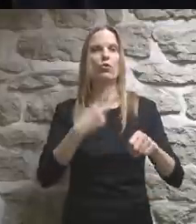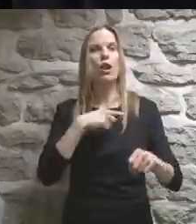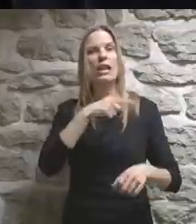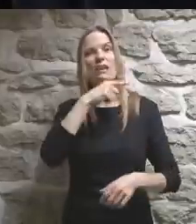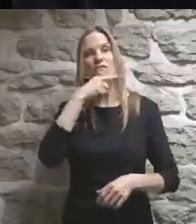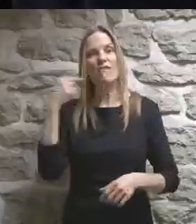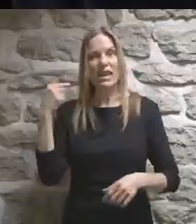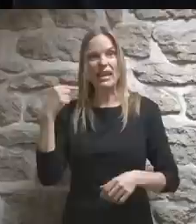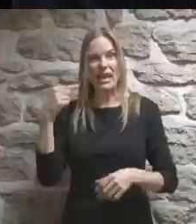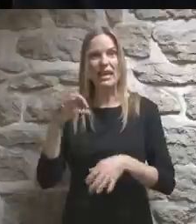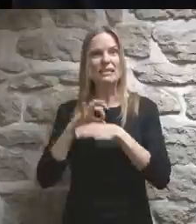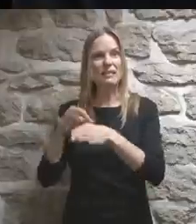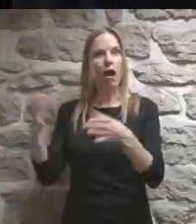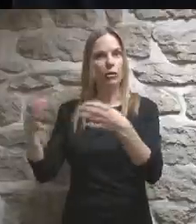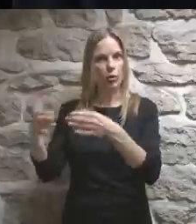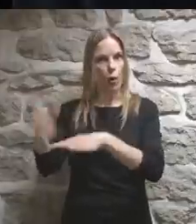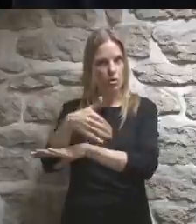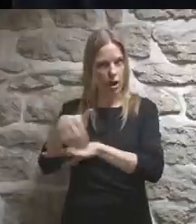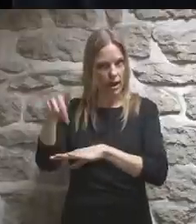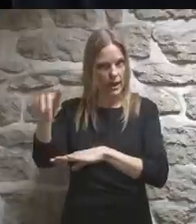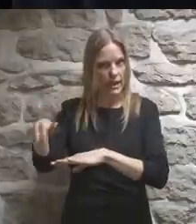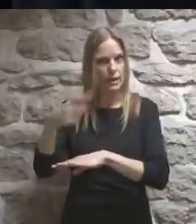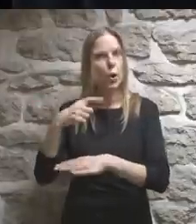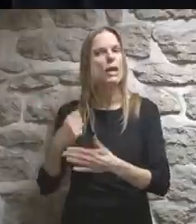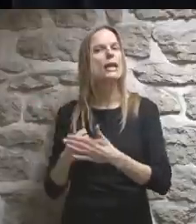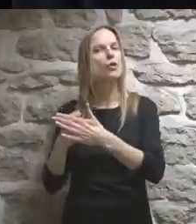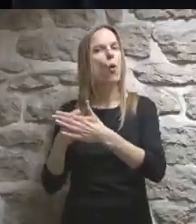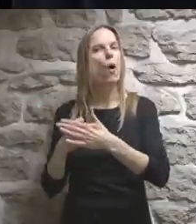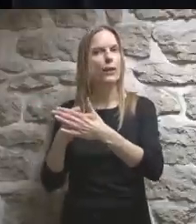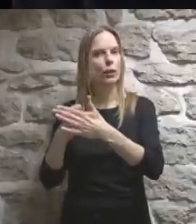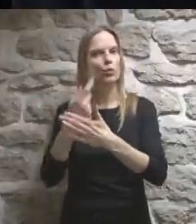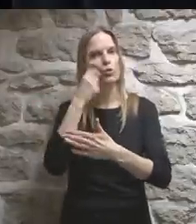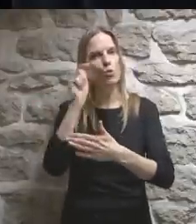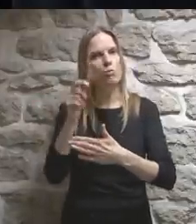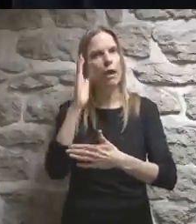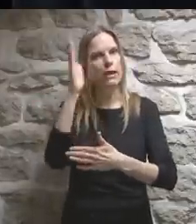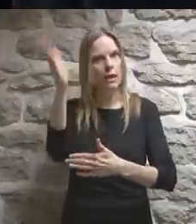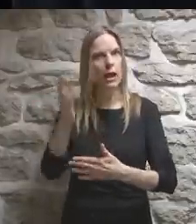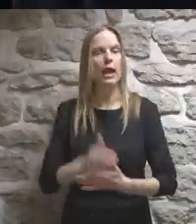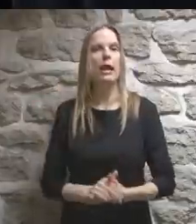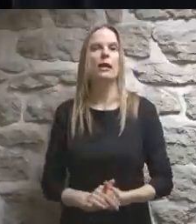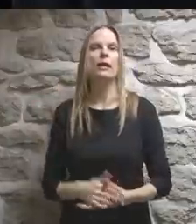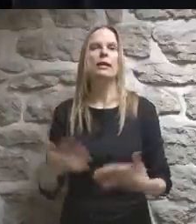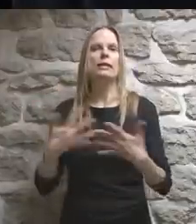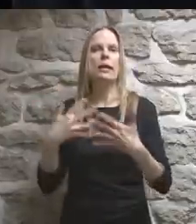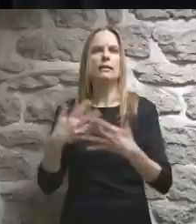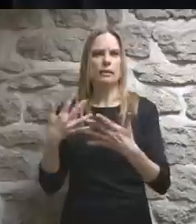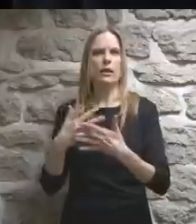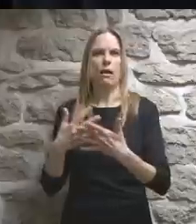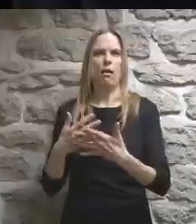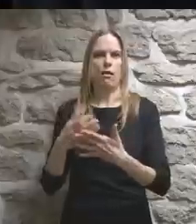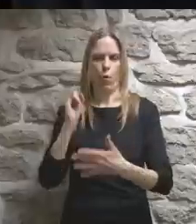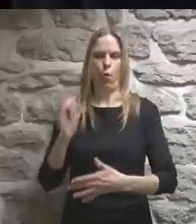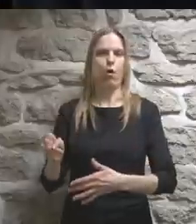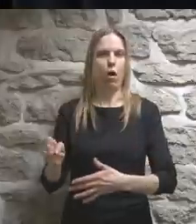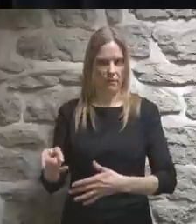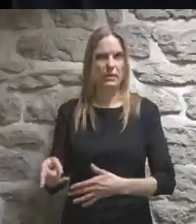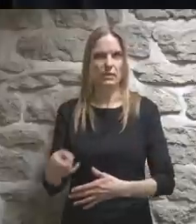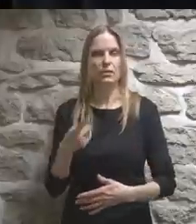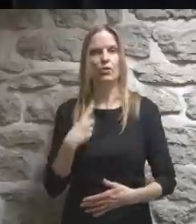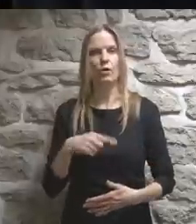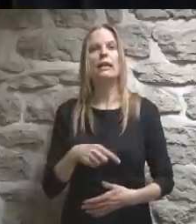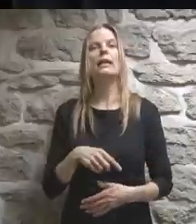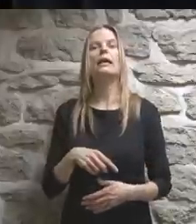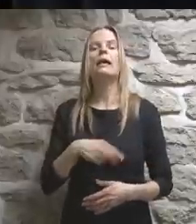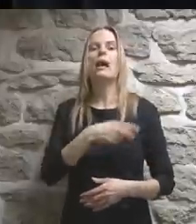Vene Föderatsiooni saatkonna ees, toetusavaldused siis Ukraina suunas ja sõja hukkamõist. Politsei- ja piirivalveamet on